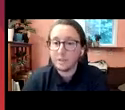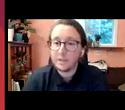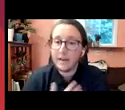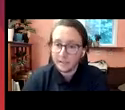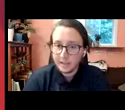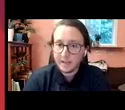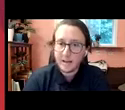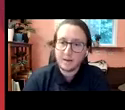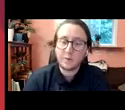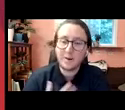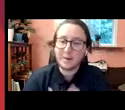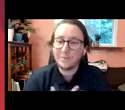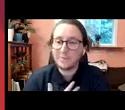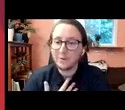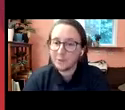Toronto.